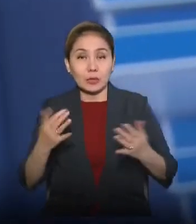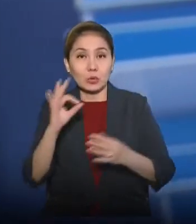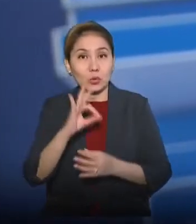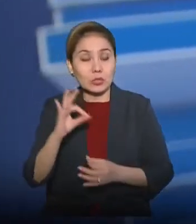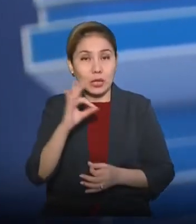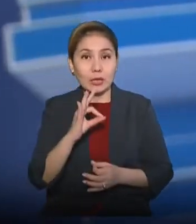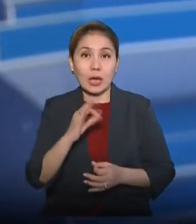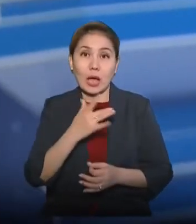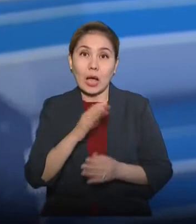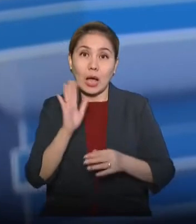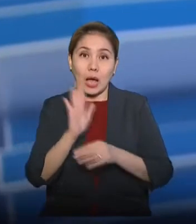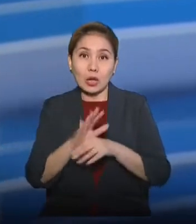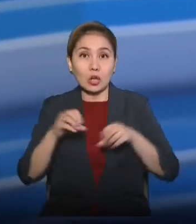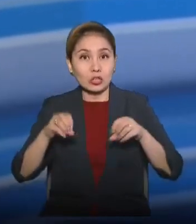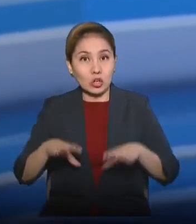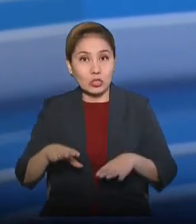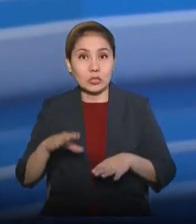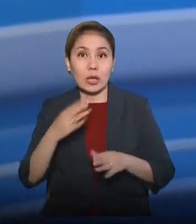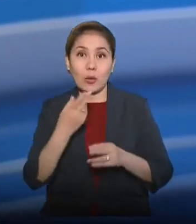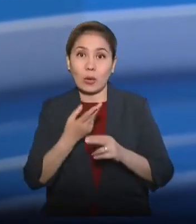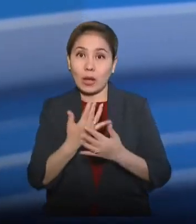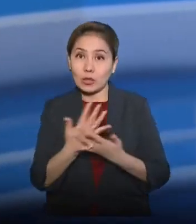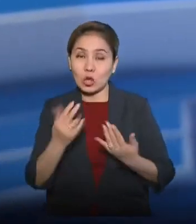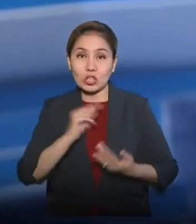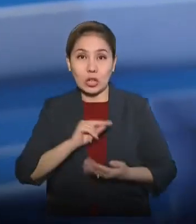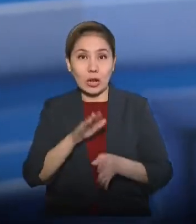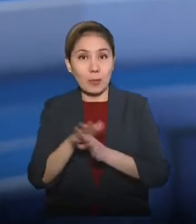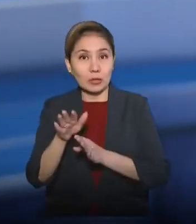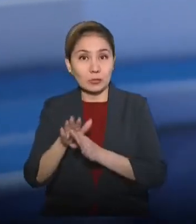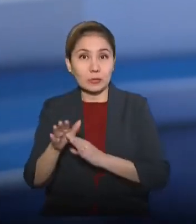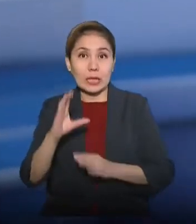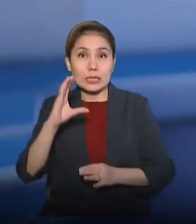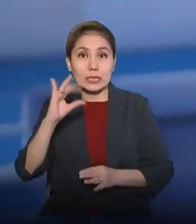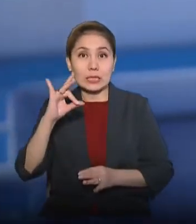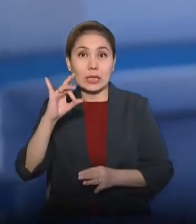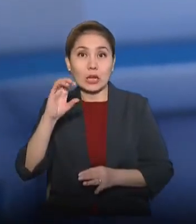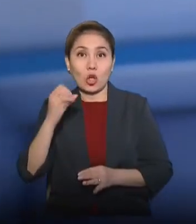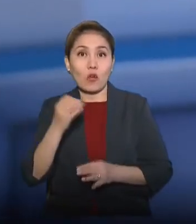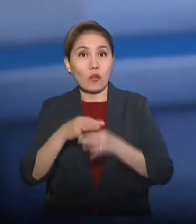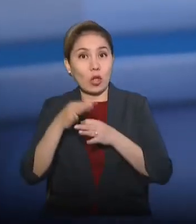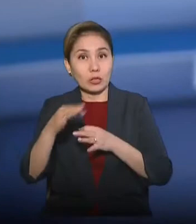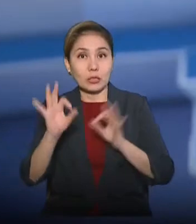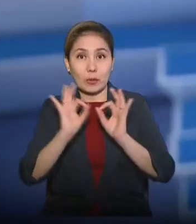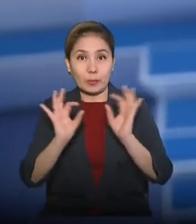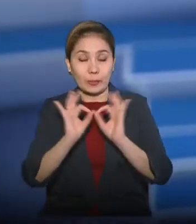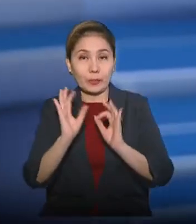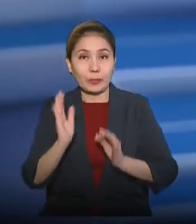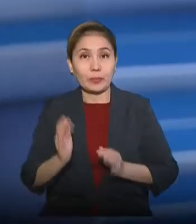to'g'risidagi qarori ijrosi doirasida qator ishlar amalga oshirilmoqda. Sirdaryo viloyatidan muxbirimiz xabar beradi.